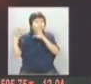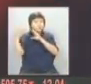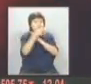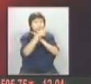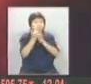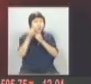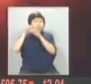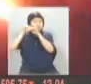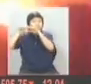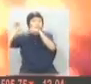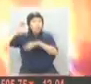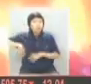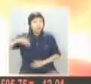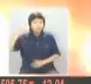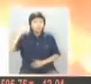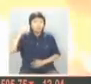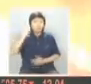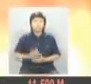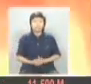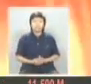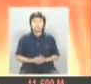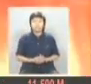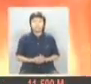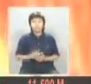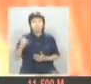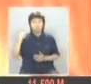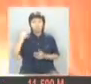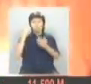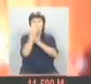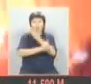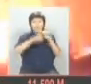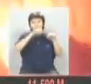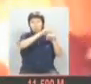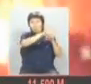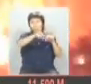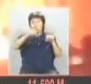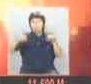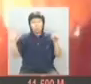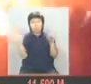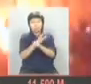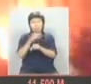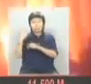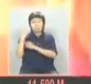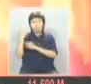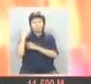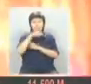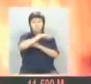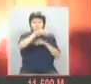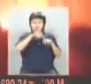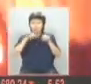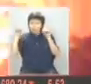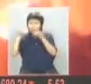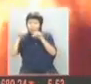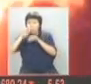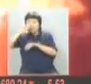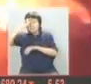ากเมืองหลวงแล้วการขับไ่ภัฑกัดฟีนั้ยัได้ลกลามไปทั่วประเทศโดยที่เมองใล้ชายแดนอีจิประชาชนได้บุกเผารถยนต